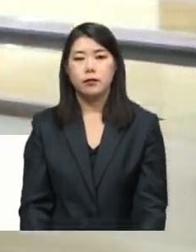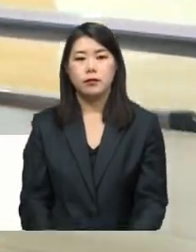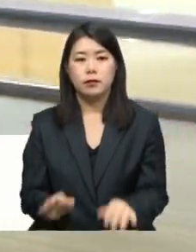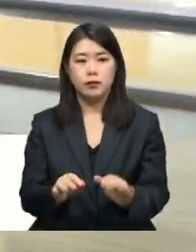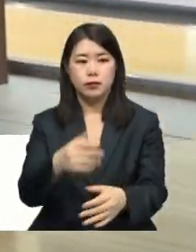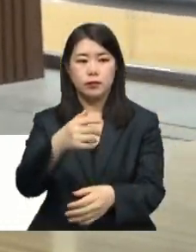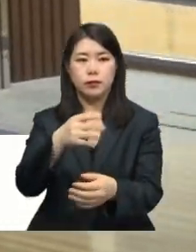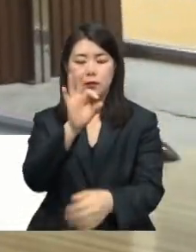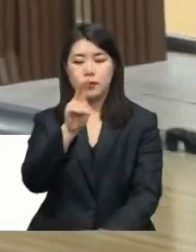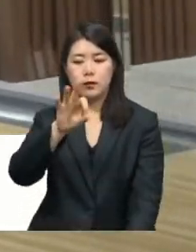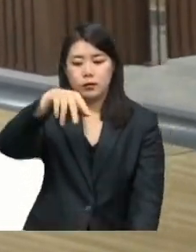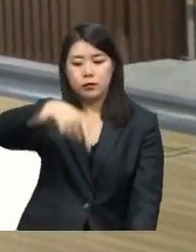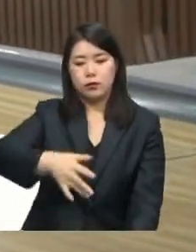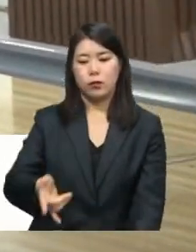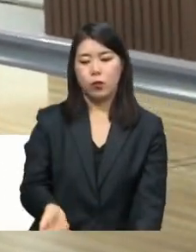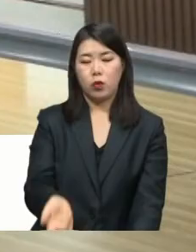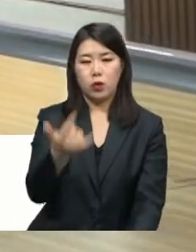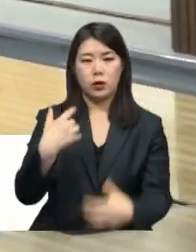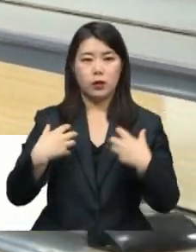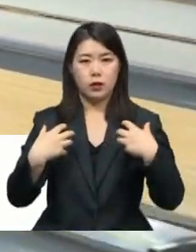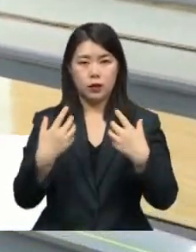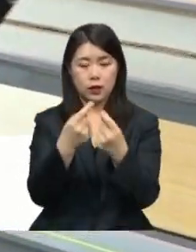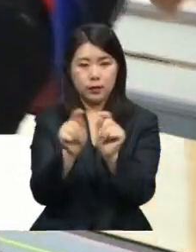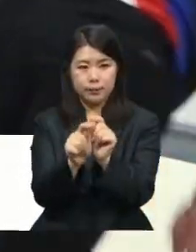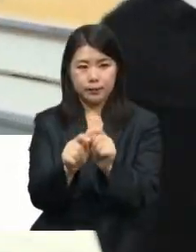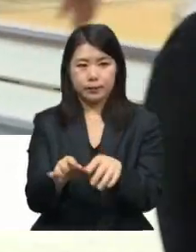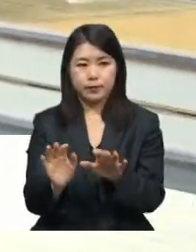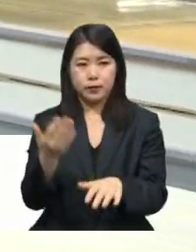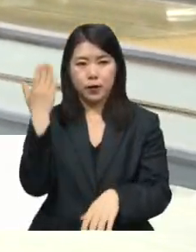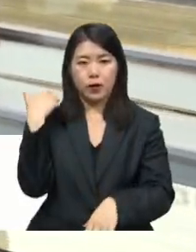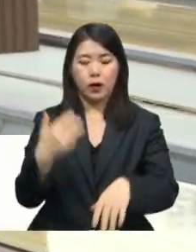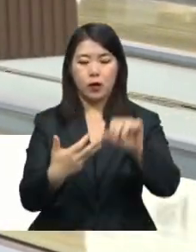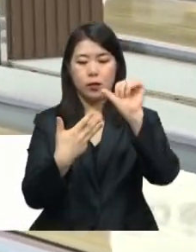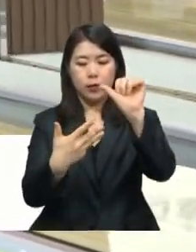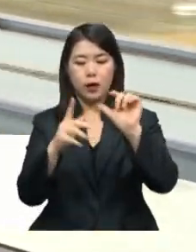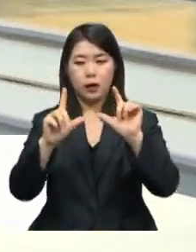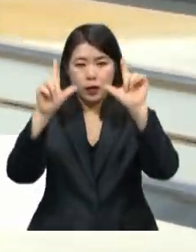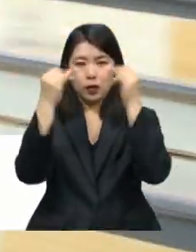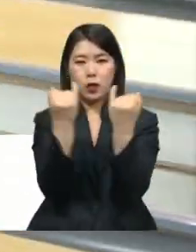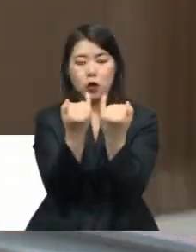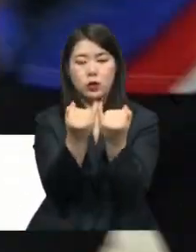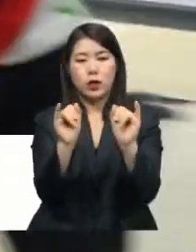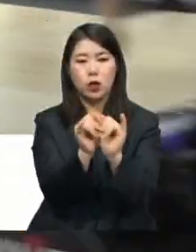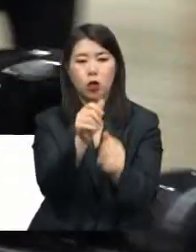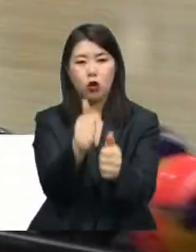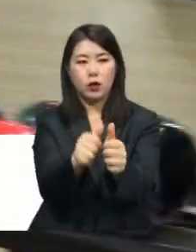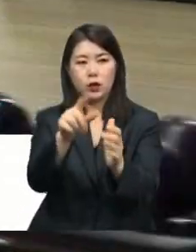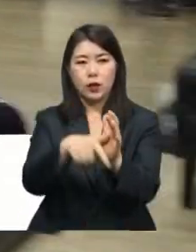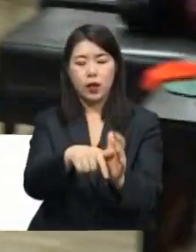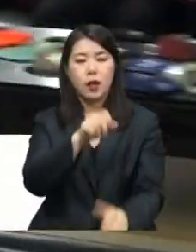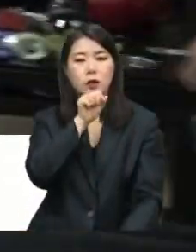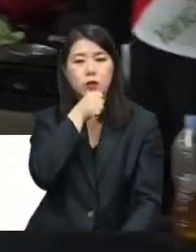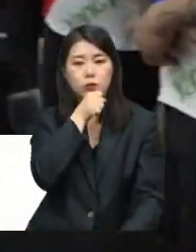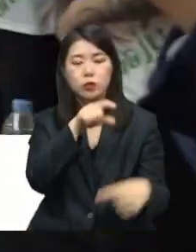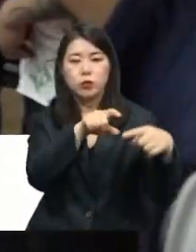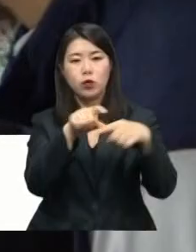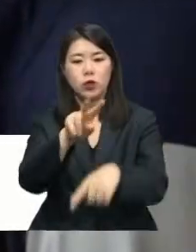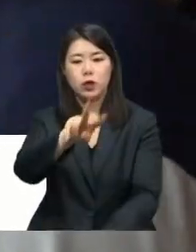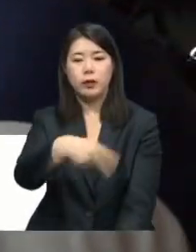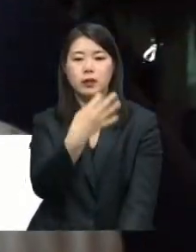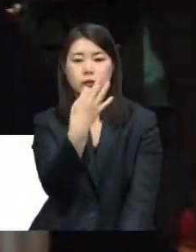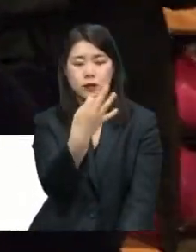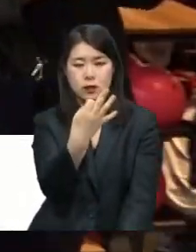이끄는 양주시청 볼링 팀은 지난 8일 열린 경기도 체육 대회 볼링 여자부 경기에서 평균 214